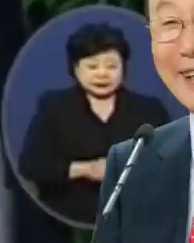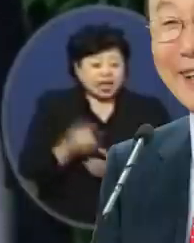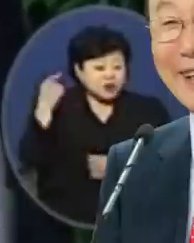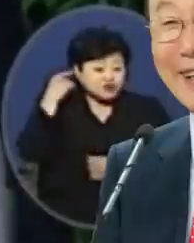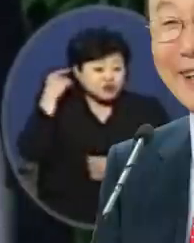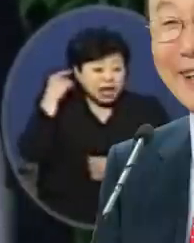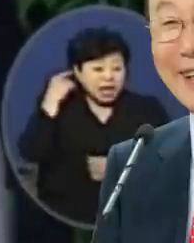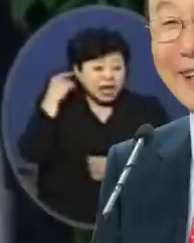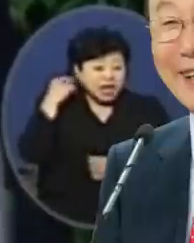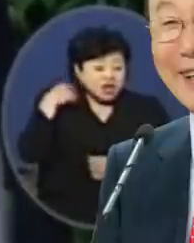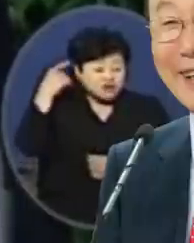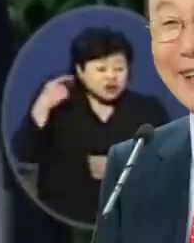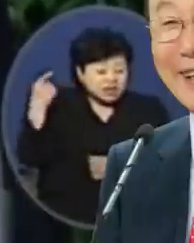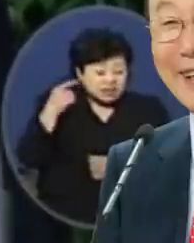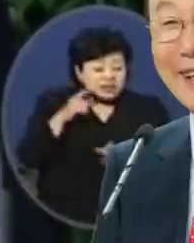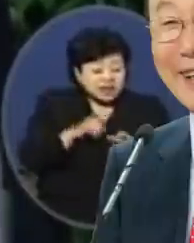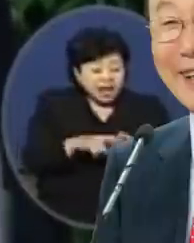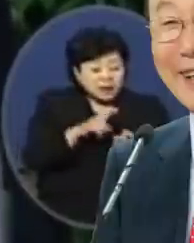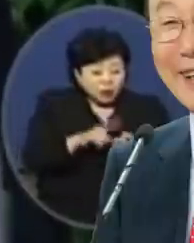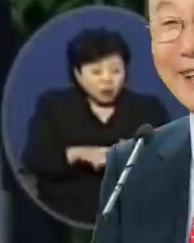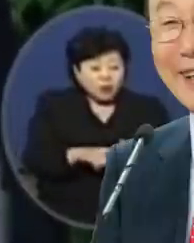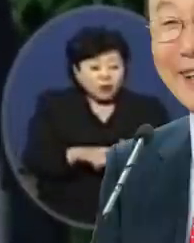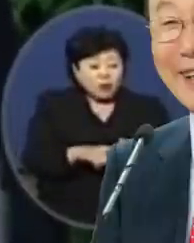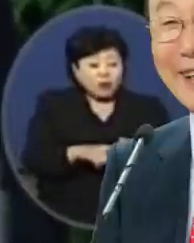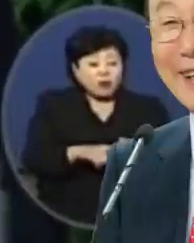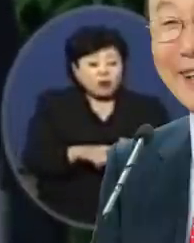내 귀에 들린 대로